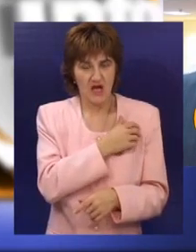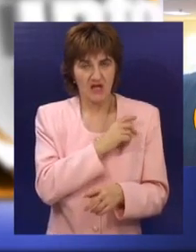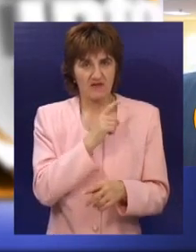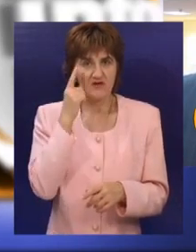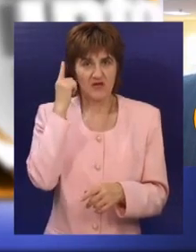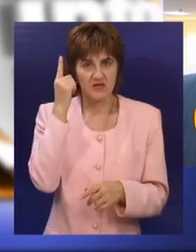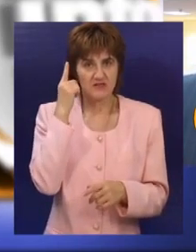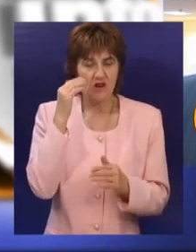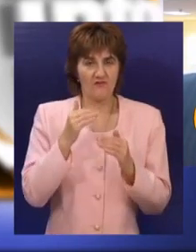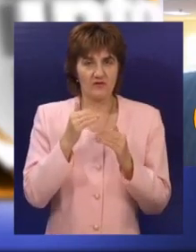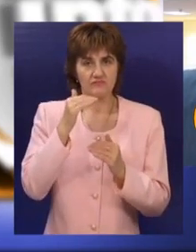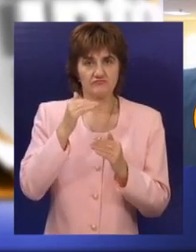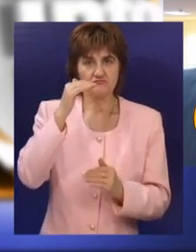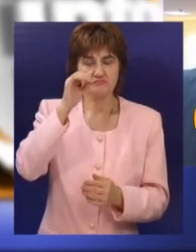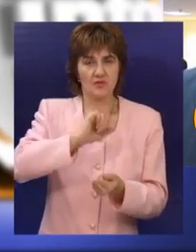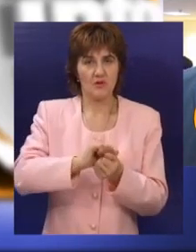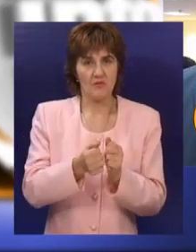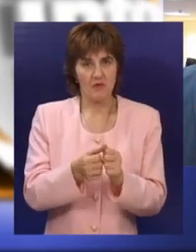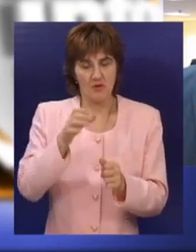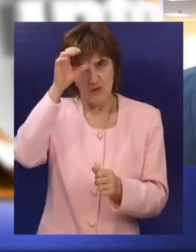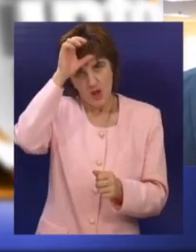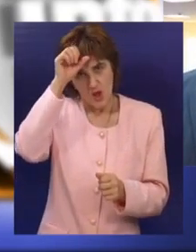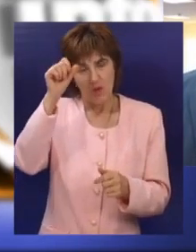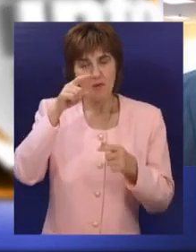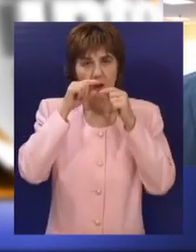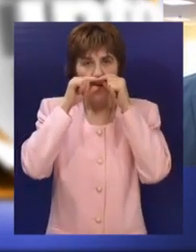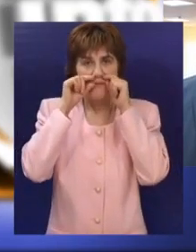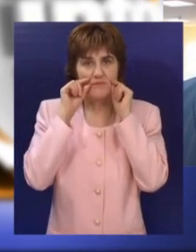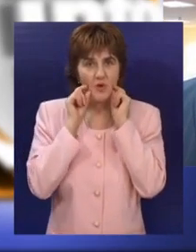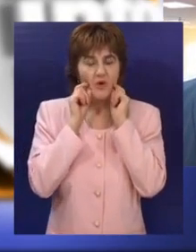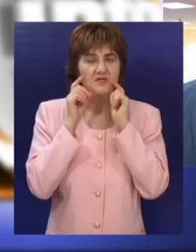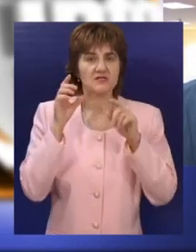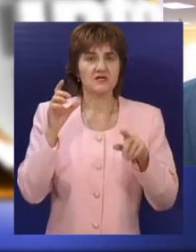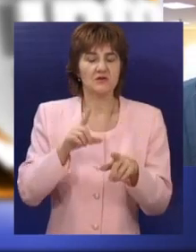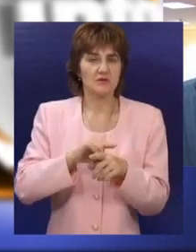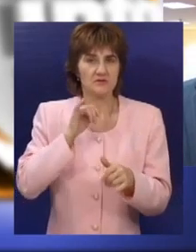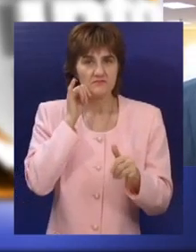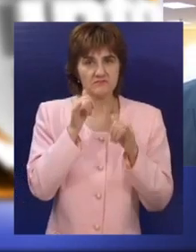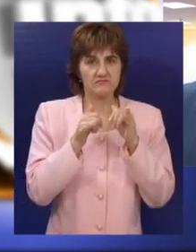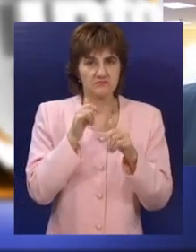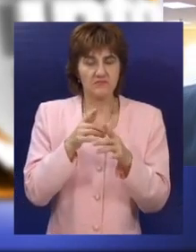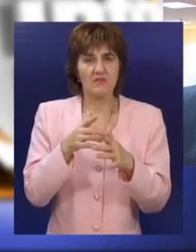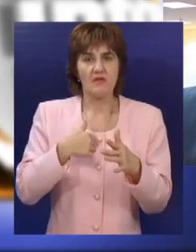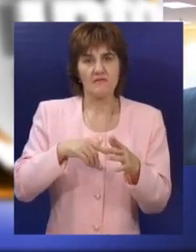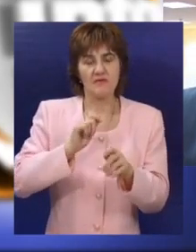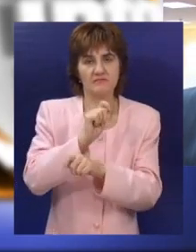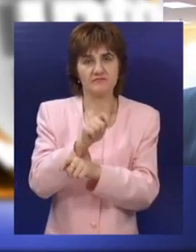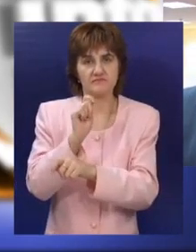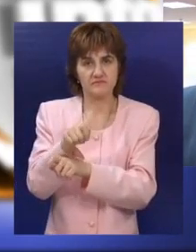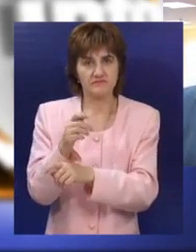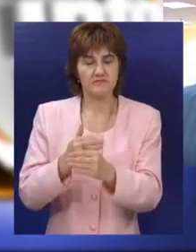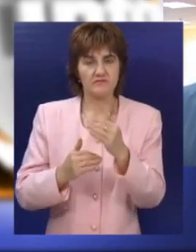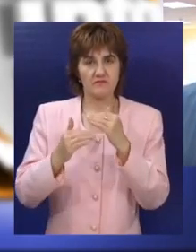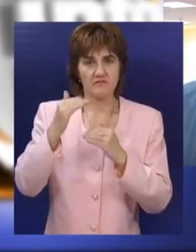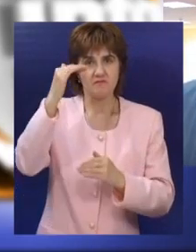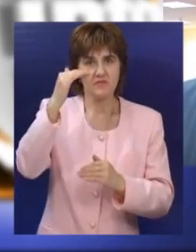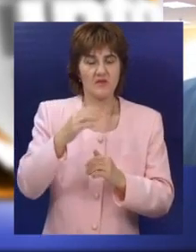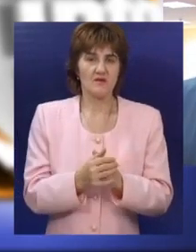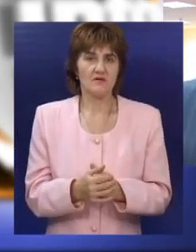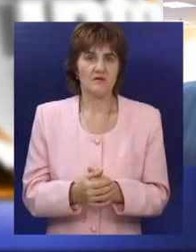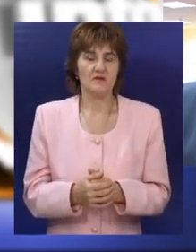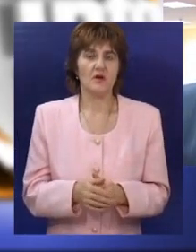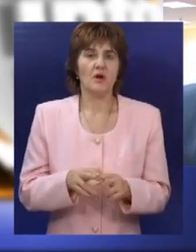pretekli smo Sloveniju, Estoniju, Rumuniju, Bugarsku, Slovačku, sve zemlje te smo prestigli na toj svetskoj IKA rang